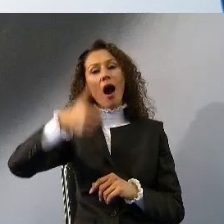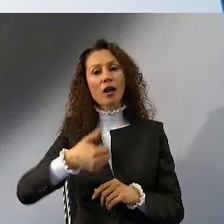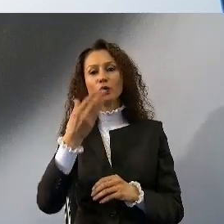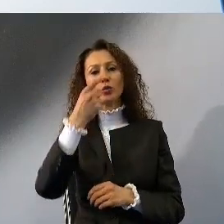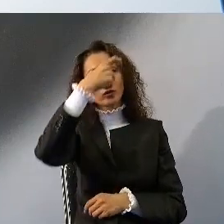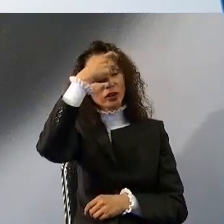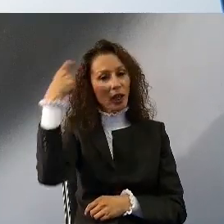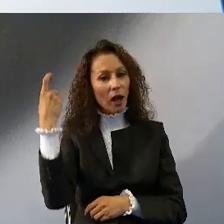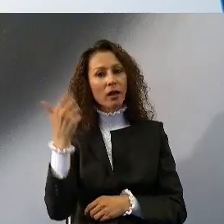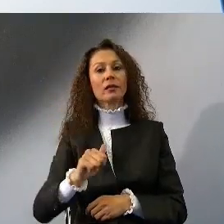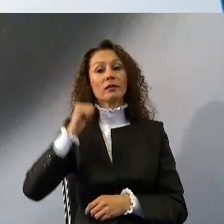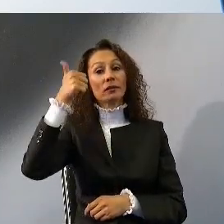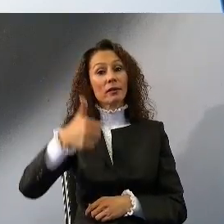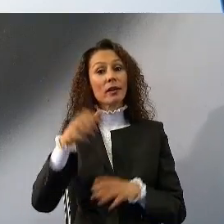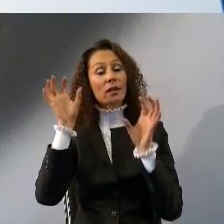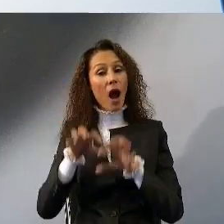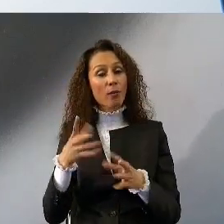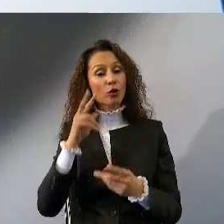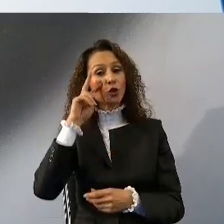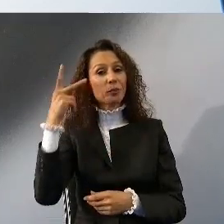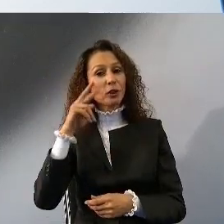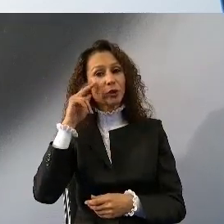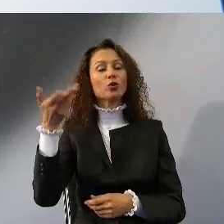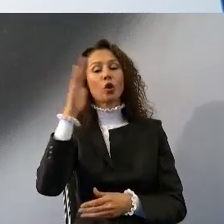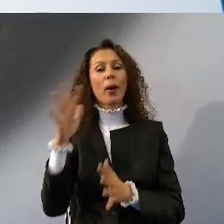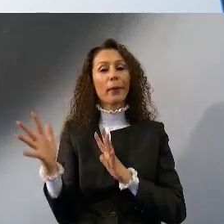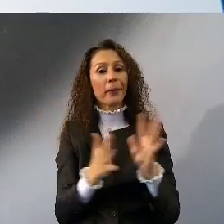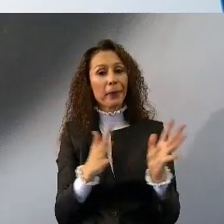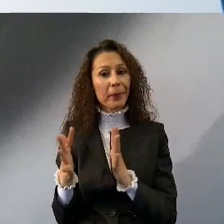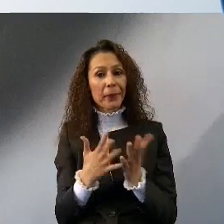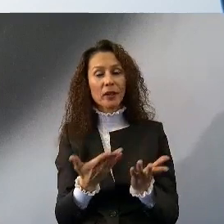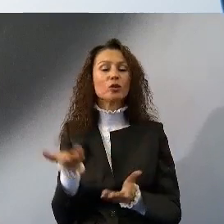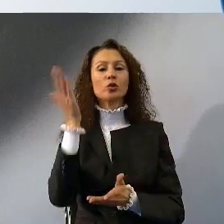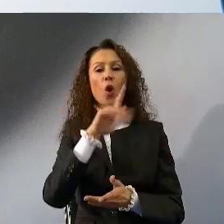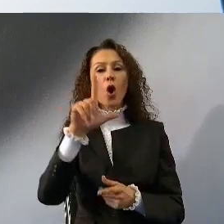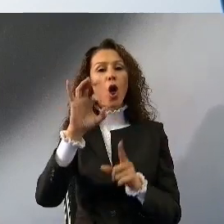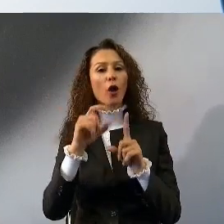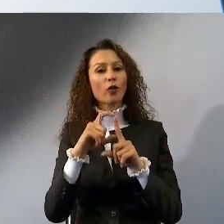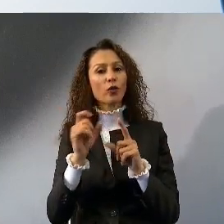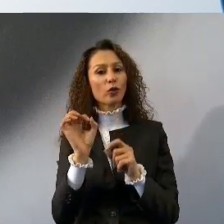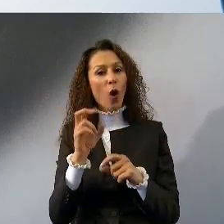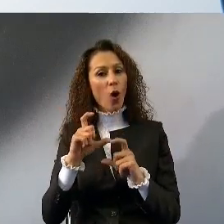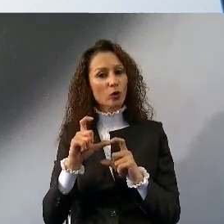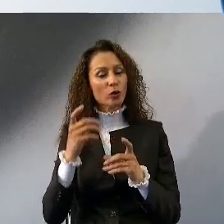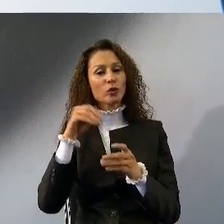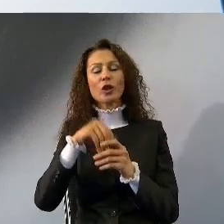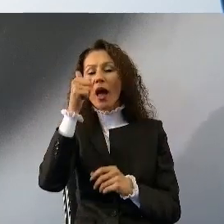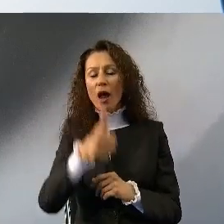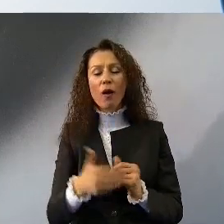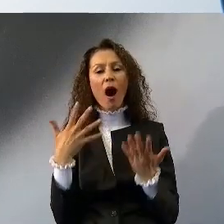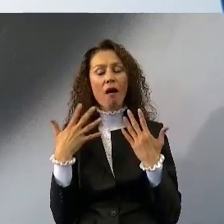çok sıcak oluyor. Öbür gün yağmur yağıyor. Ondan sonra poyraz esiyor. Ama sonra lodos esiyor. Her gün hava